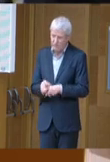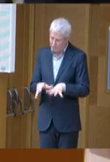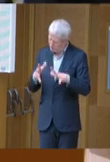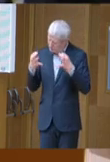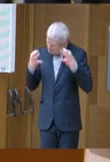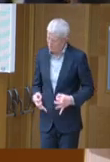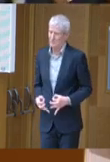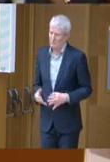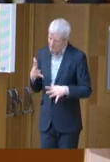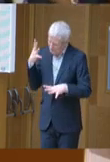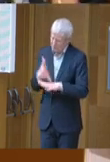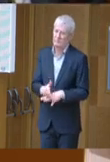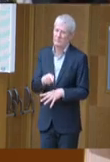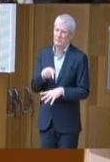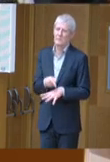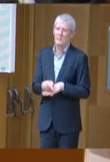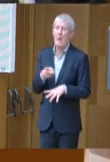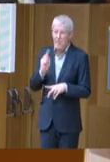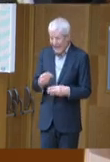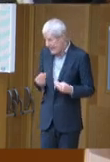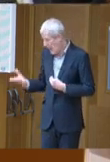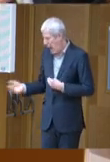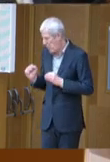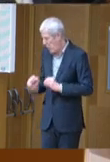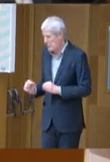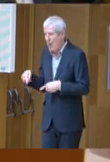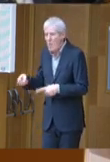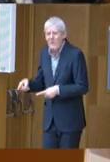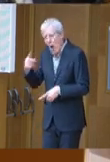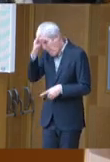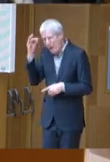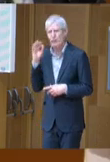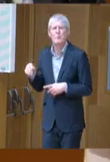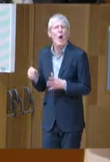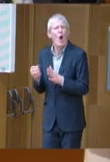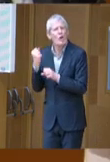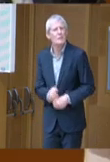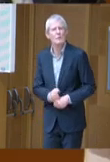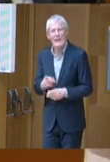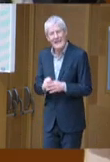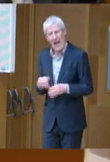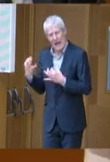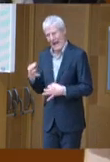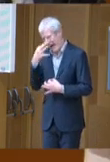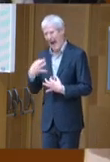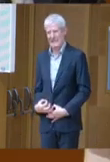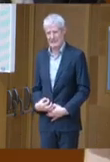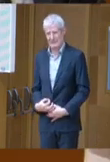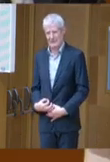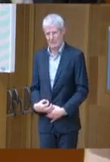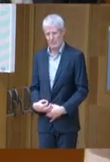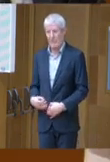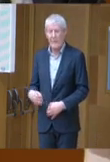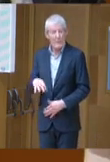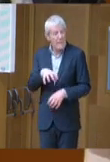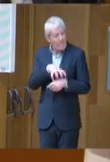intervenire significativamente per consentire che quei principi costituzionali vengano applicati e vengano garantiti. Il ministro